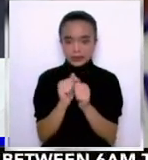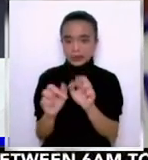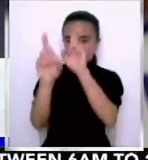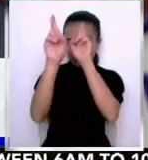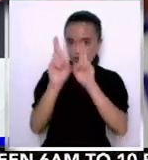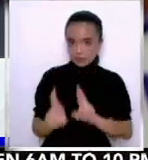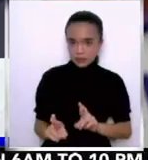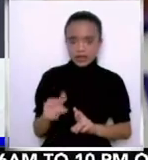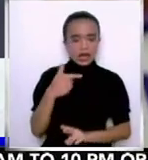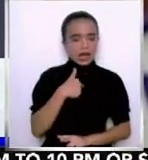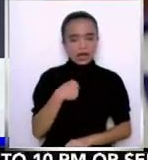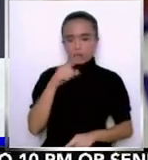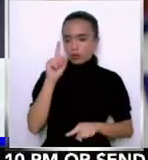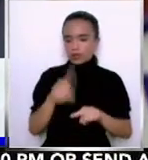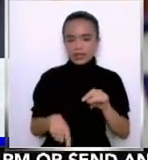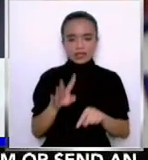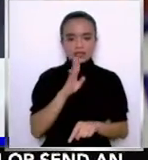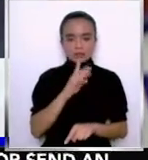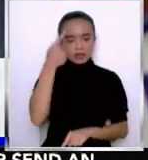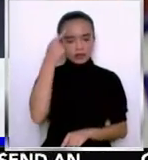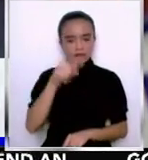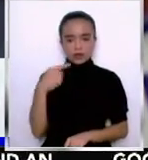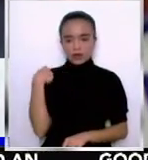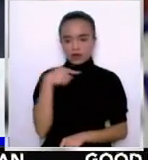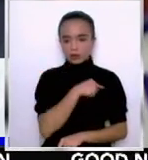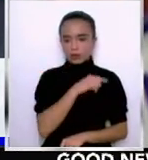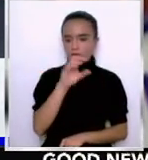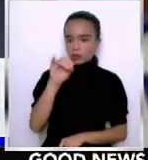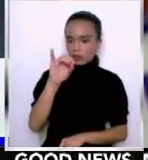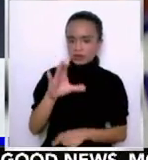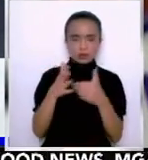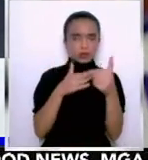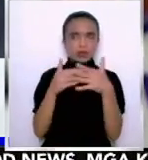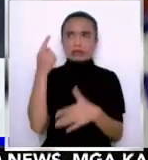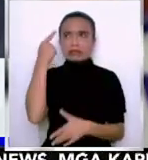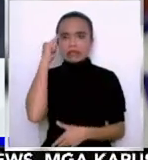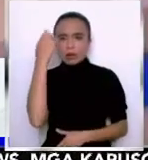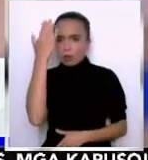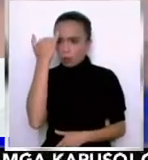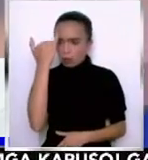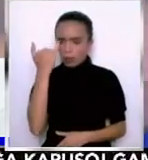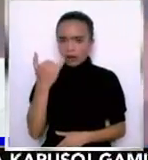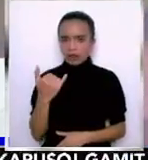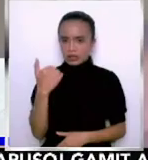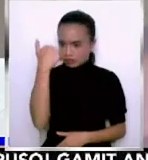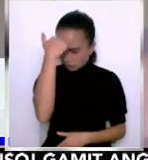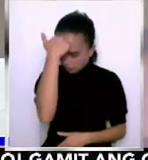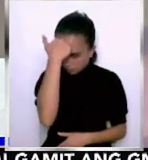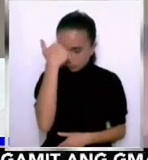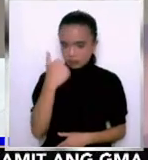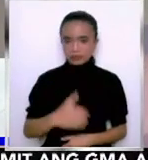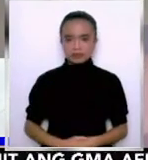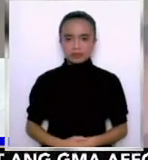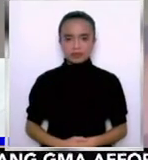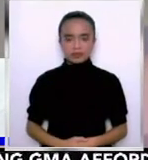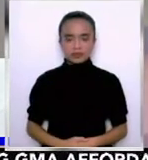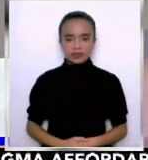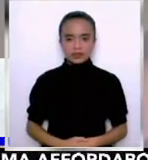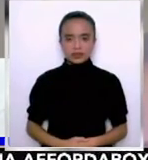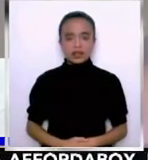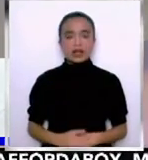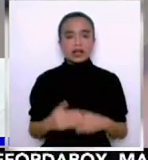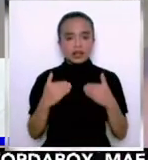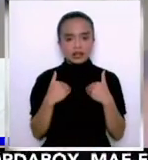on behalf of our OIC kung ano po yung tumatakbo sa kanyang isipan kung bakit siya po ay nagmano doon. May emisaryo o tagapamagitan daw